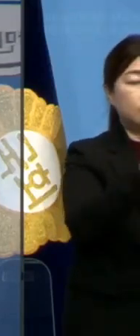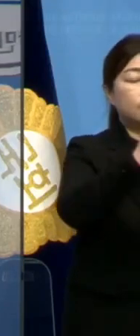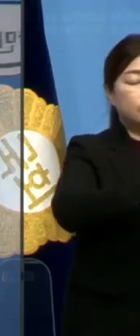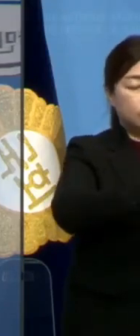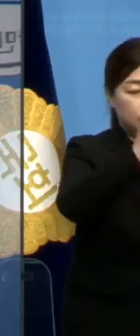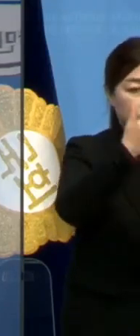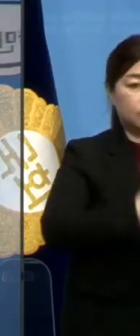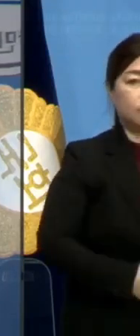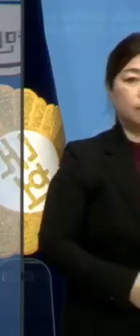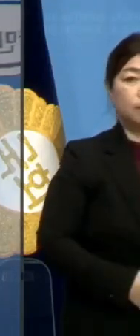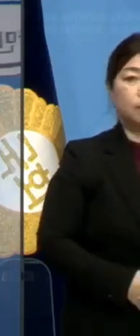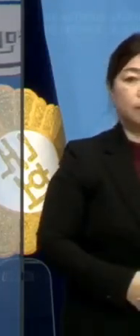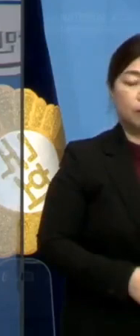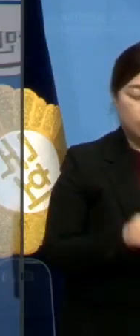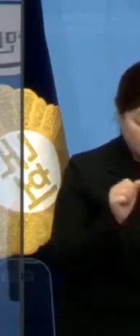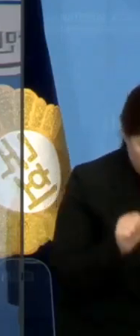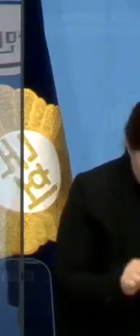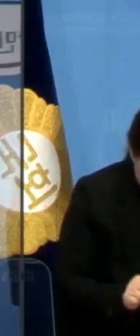감사합니다